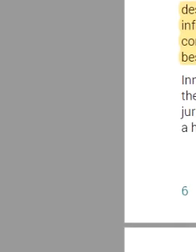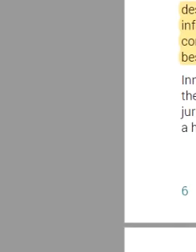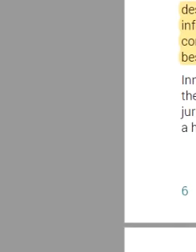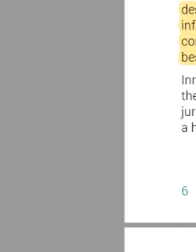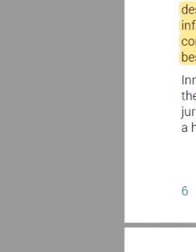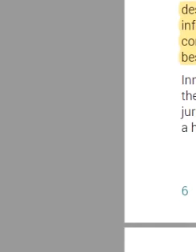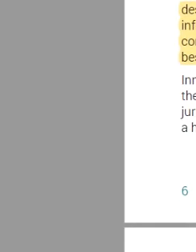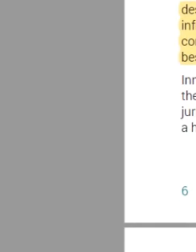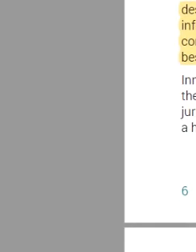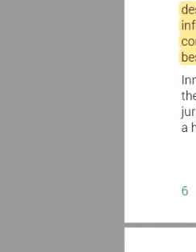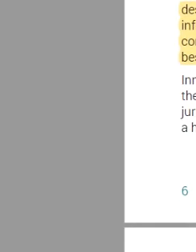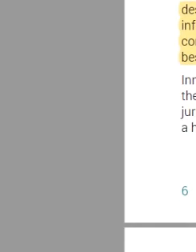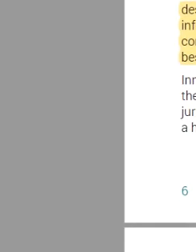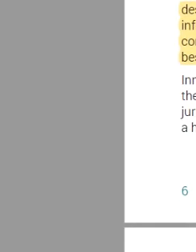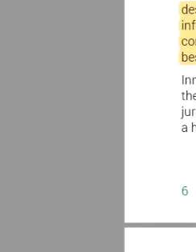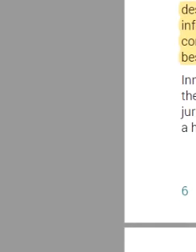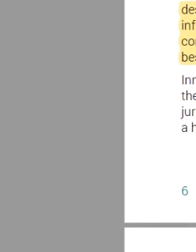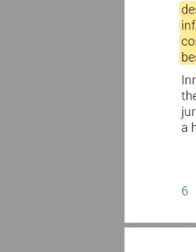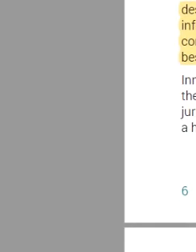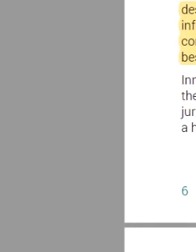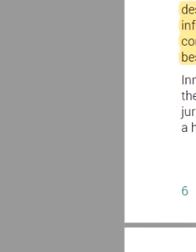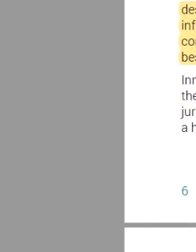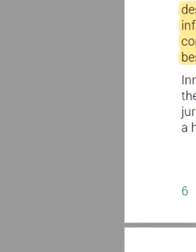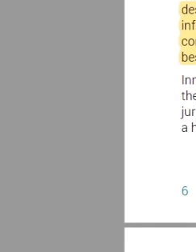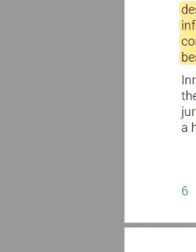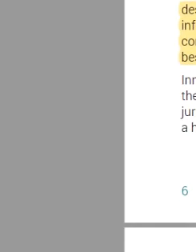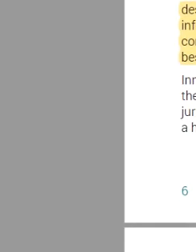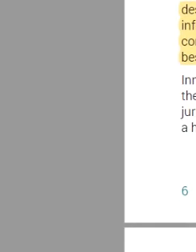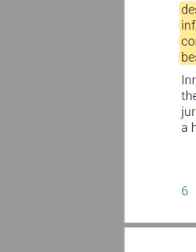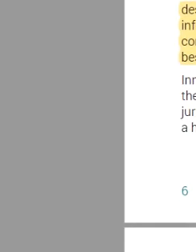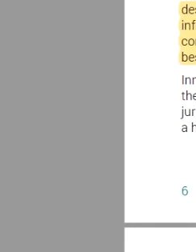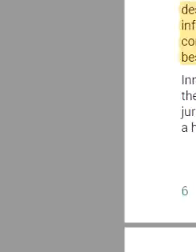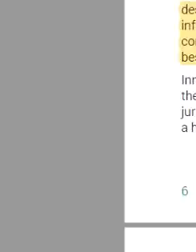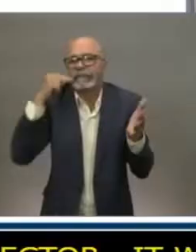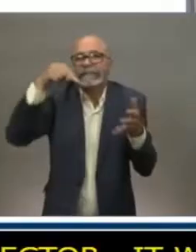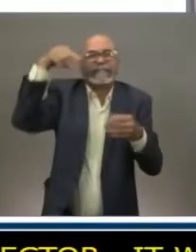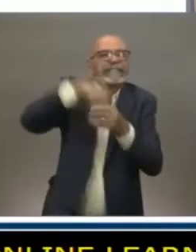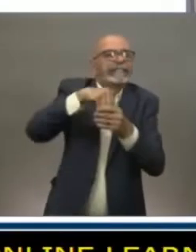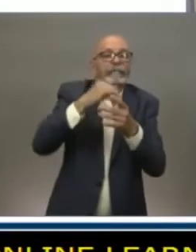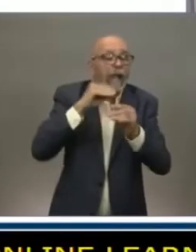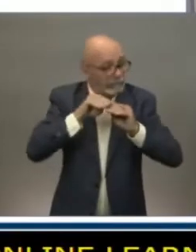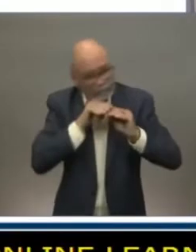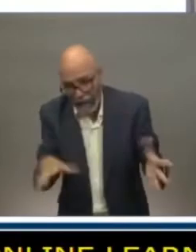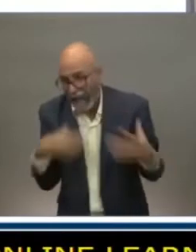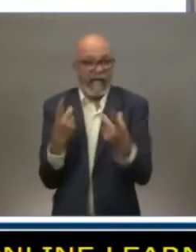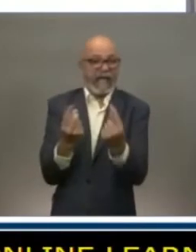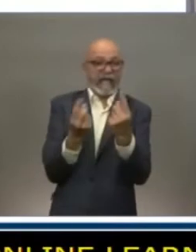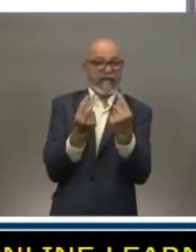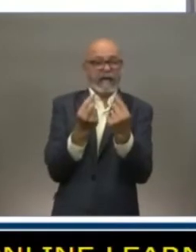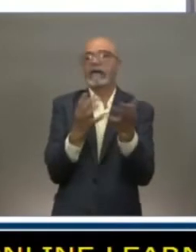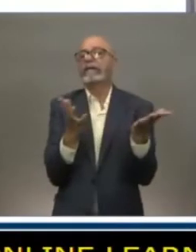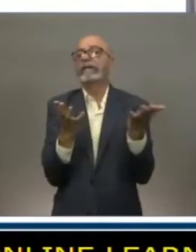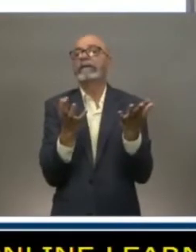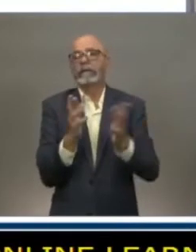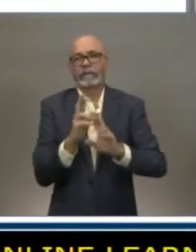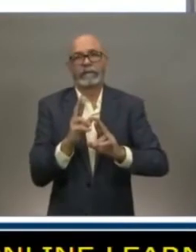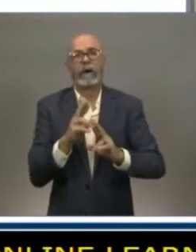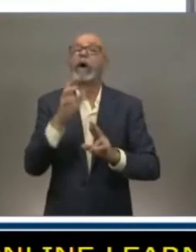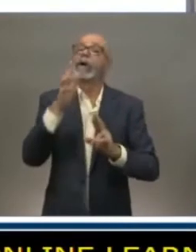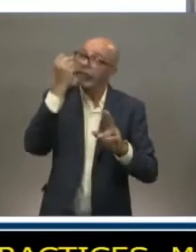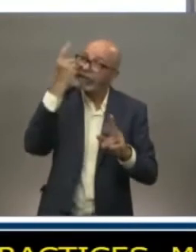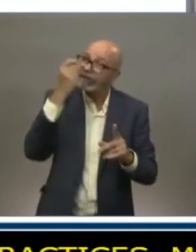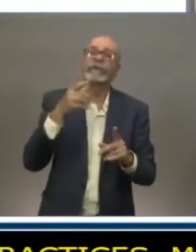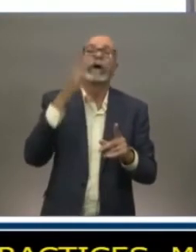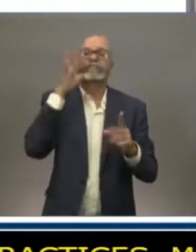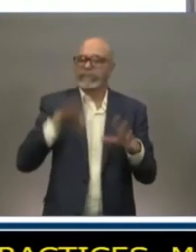et aussi que les mesures de protection sont limitées par le partage des chambres. En réponse à cette étude, la